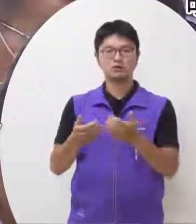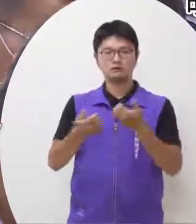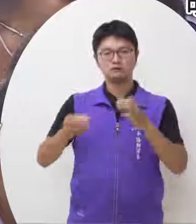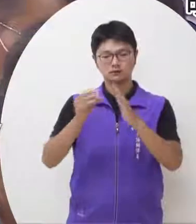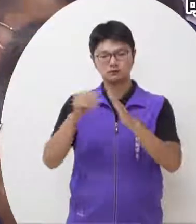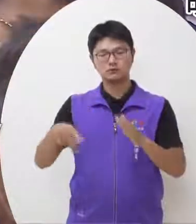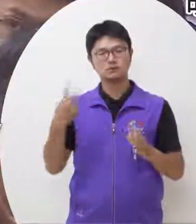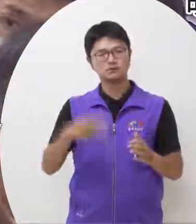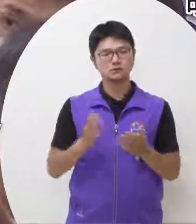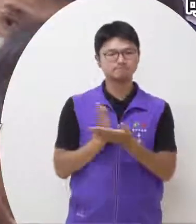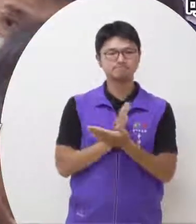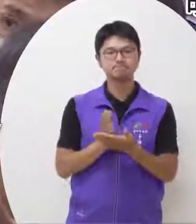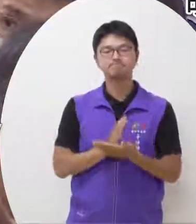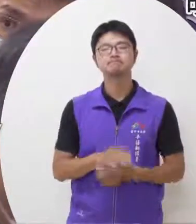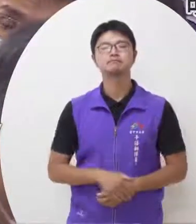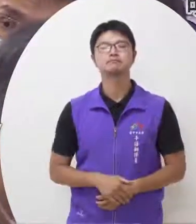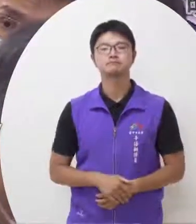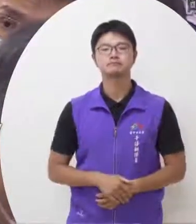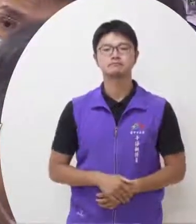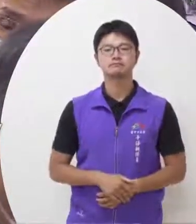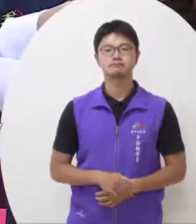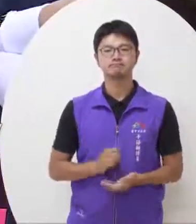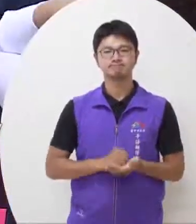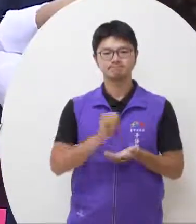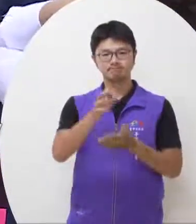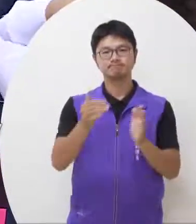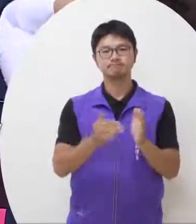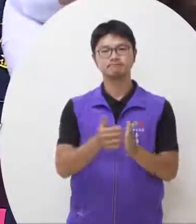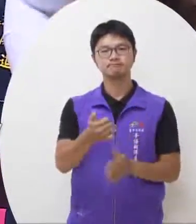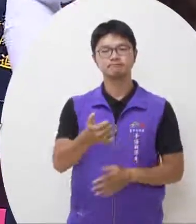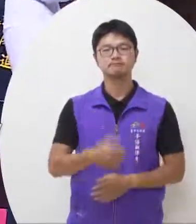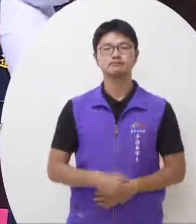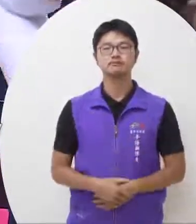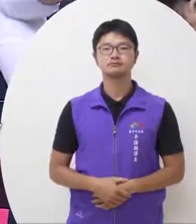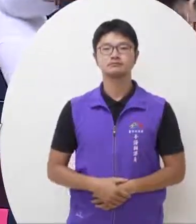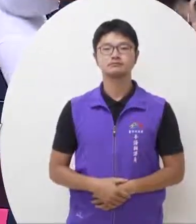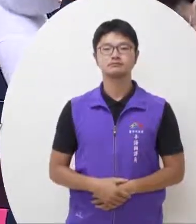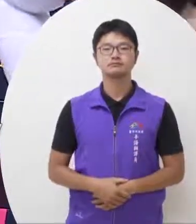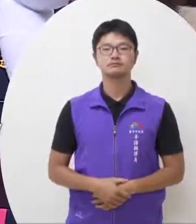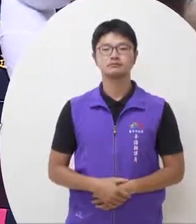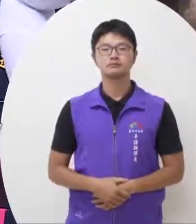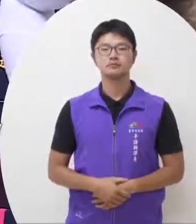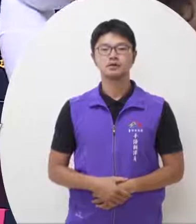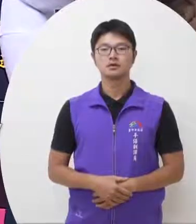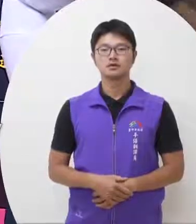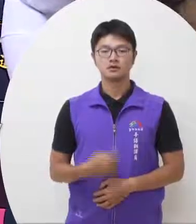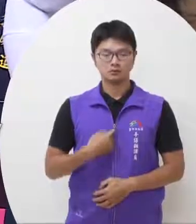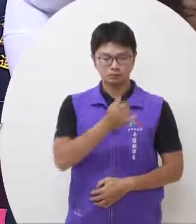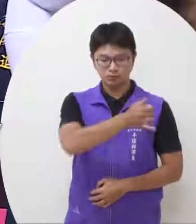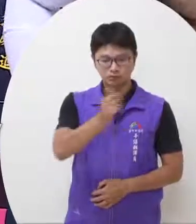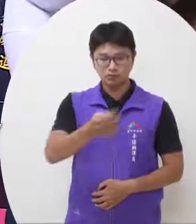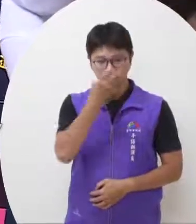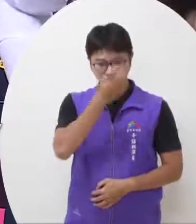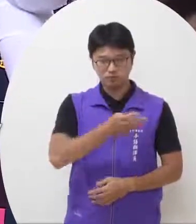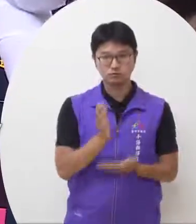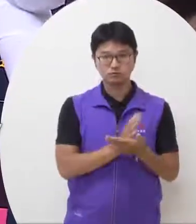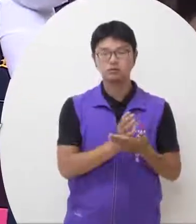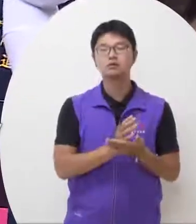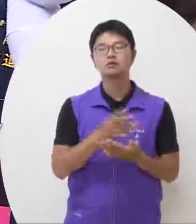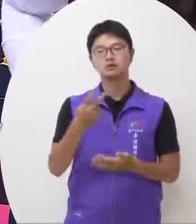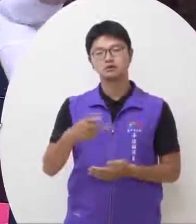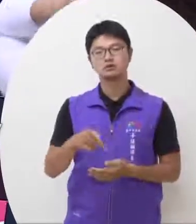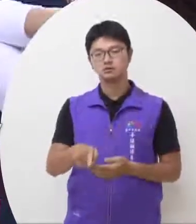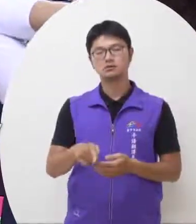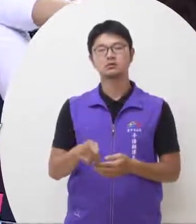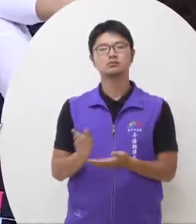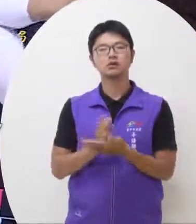评估再来回复里长。以上报告。 好，谢谢。该会勘的会勘，该评估的评估哈，谢谢。接下来这